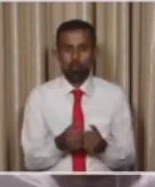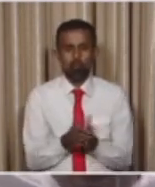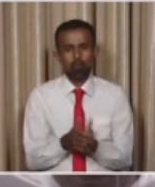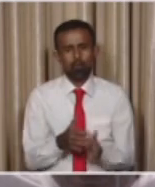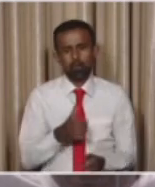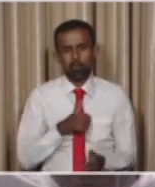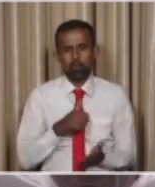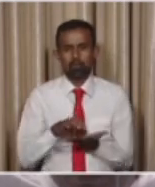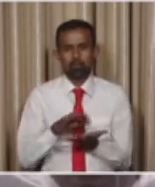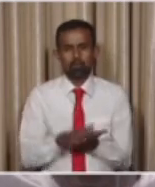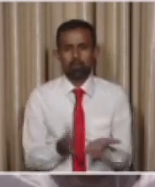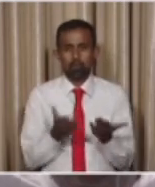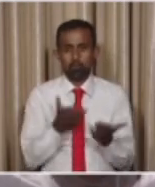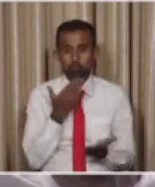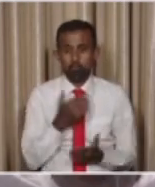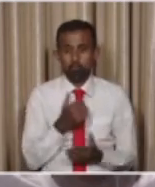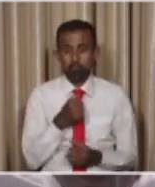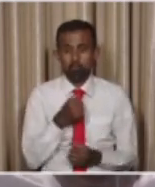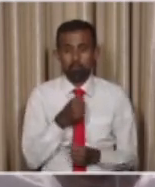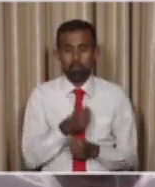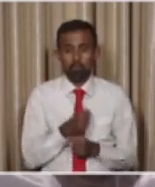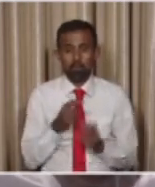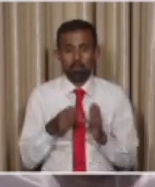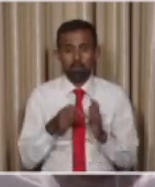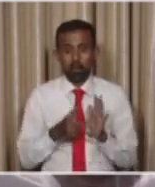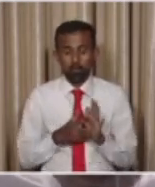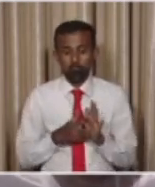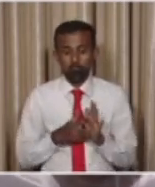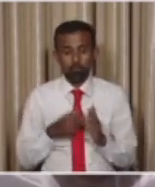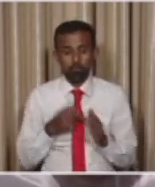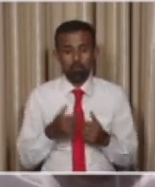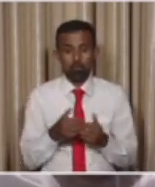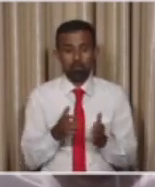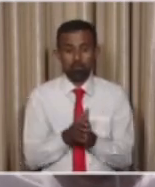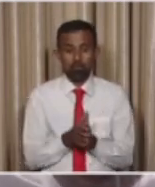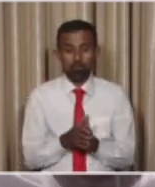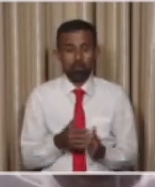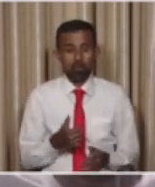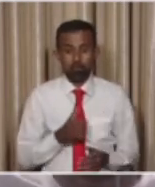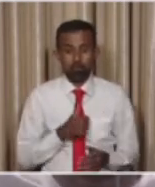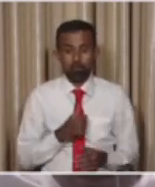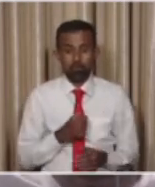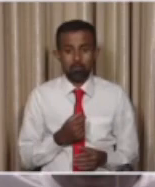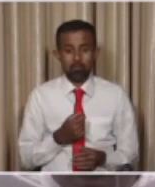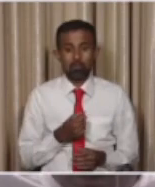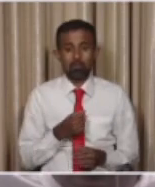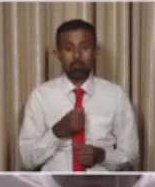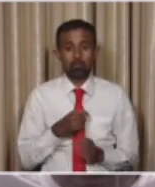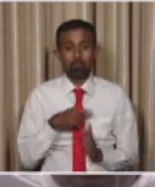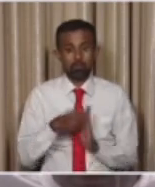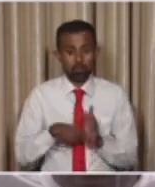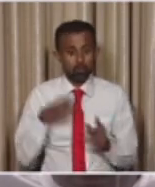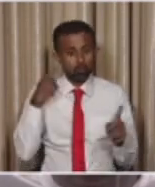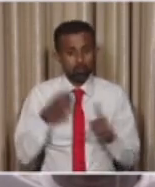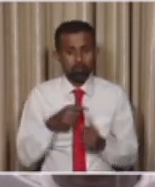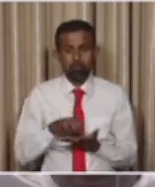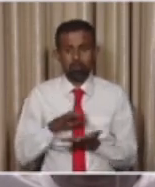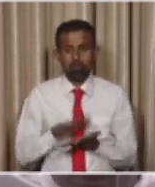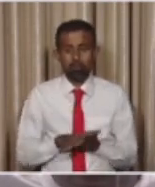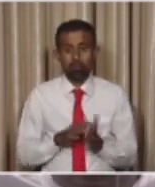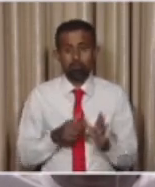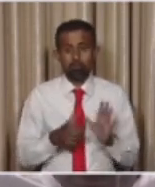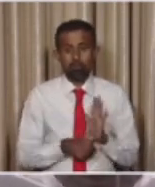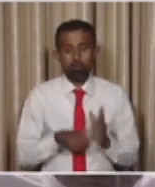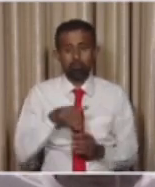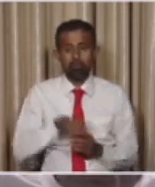පුළුවන්. හැබැයි රාජ්‍ය ගැන තීන්දු ගන්නකොට ආණ්ඩුවට Tamanට උද්දච්ච විදිහට ඒව තීන්දු ගන්න බෑ රාජ්‍යයේ තීන්දු. දැන් මේ පනත් තුළ සිද්ධ